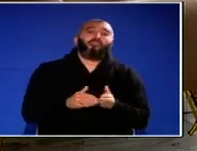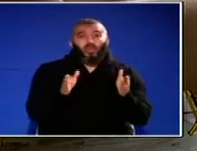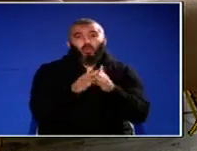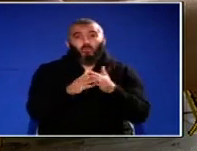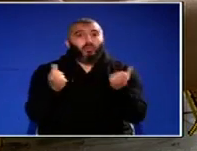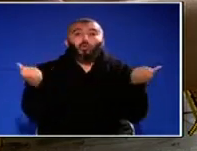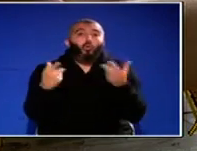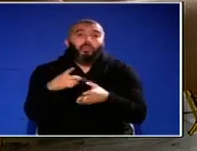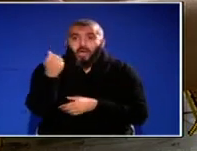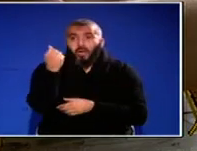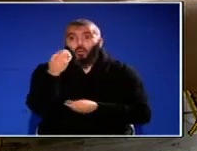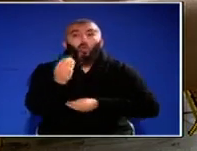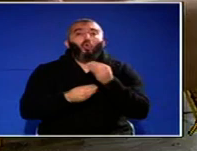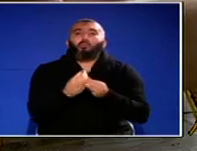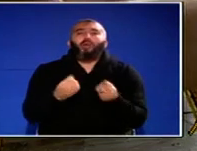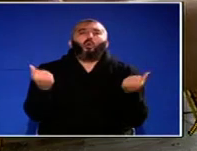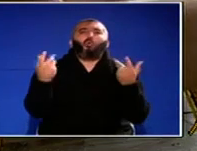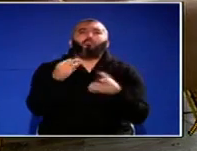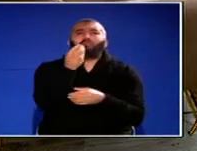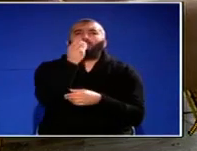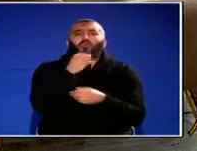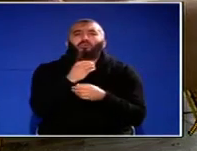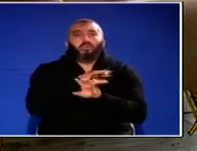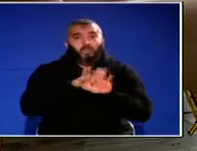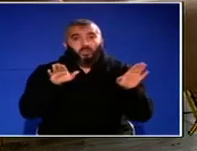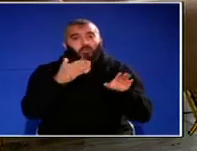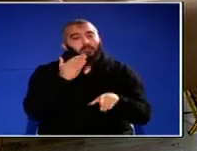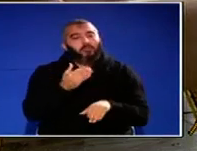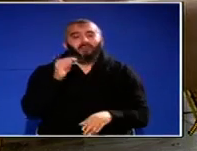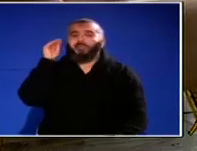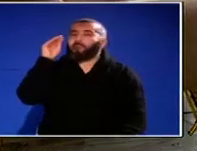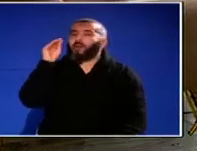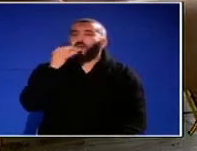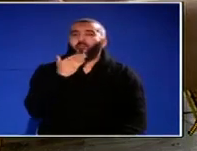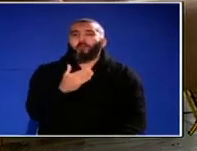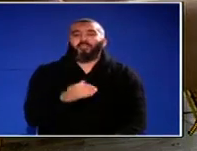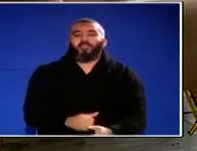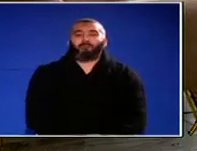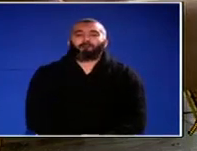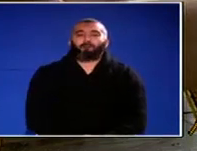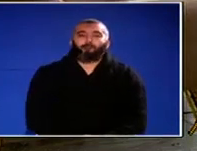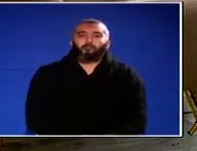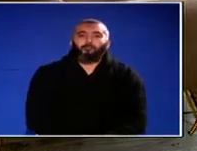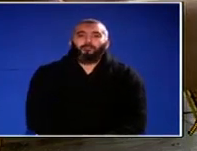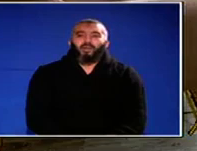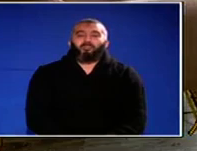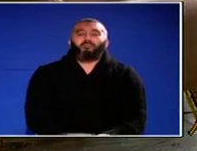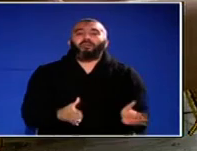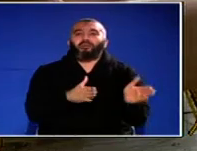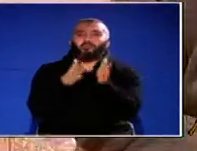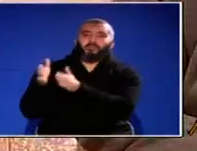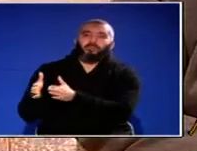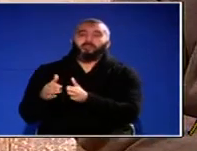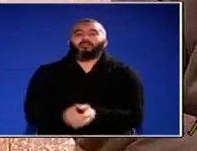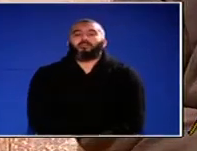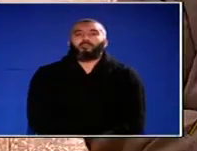وشحال نمدلهم. أيوة واضح إن شاء الله. بارك الله فيكم، تعيش خويا. الله يبارك فيك سيدة وهيبة، والتحية الناس ميلا جميعا إن